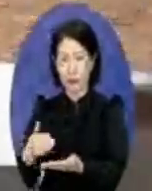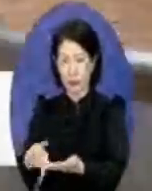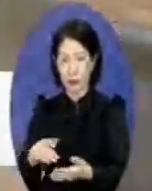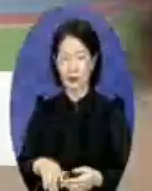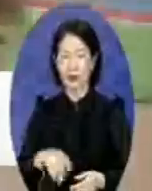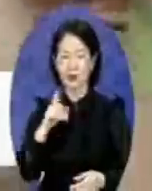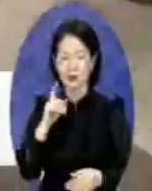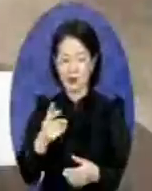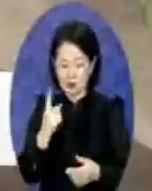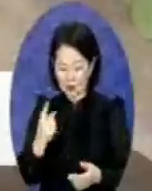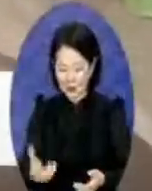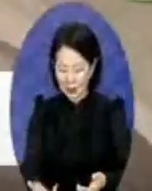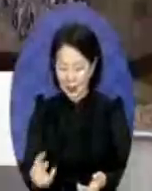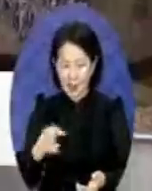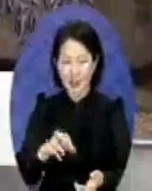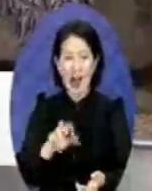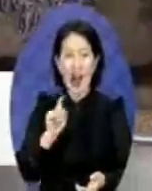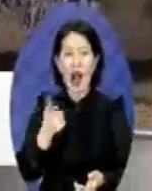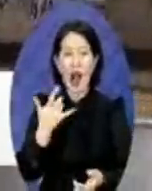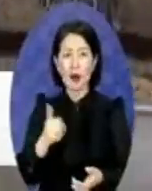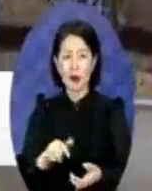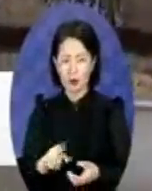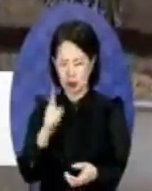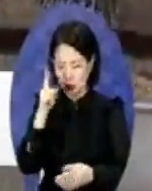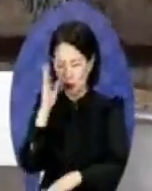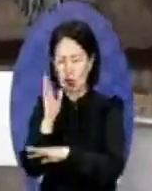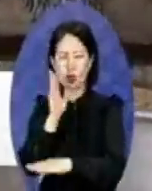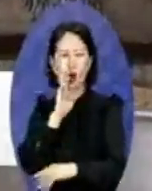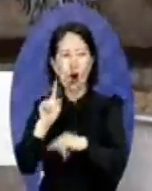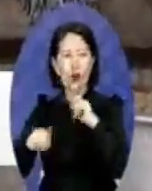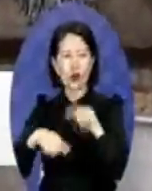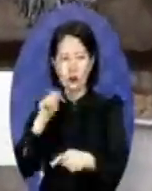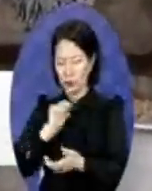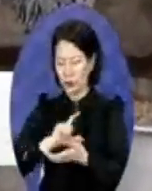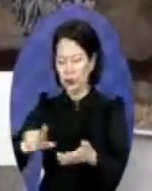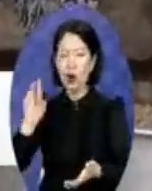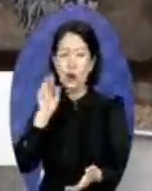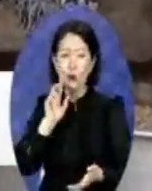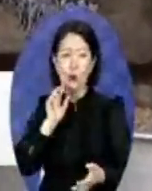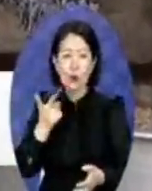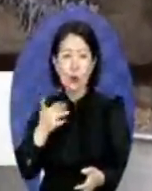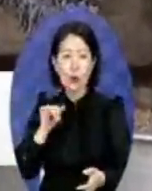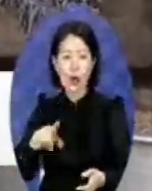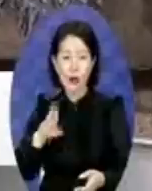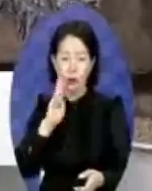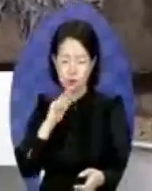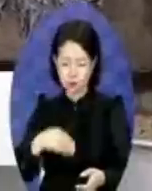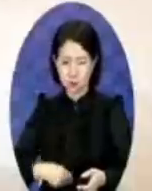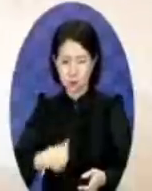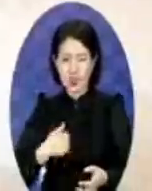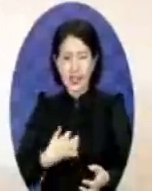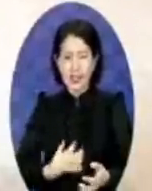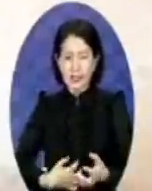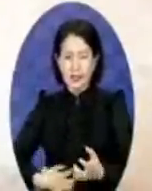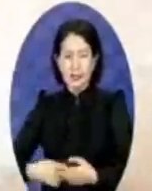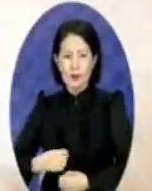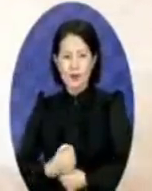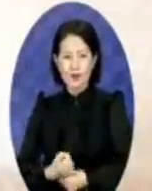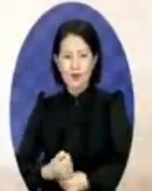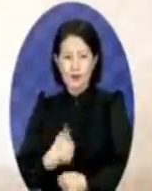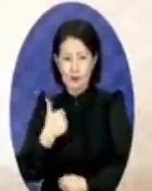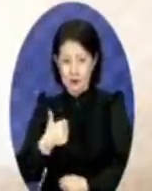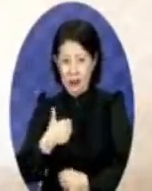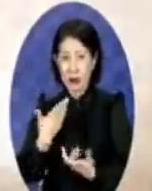атга арван гурлыг нэг өдрийн хоолноос ч үнтэй гэж үздэг. Учир нь бор гурил үл сайн даадгаас гадна гидсний гөрөлцөх хөдөлгөөг сайжруулдаг